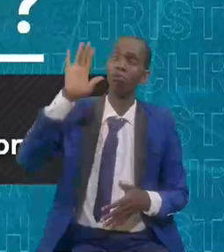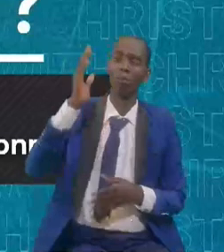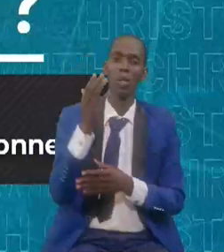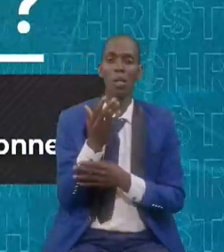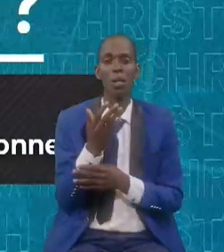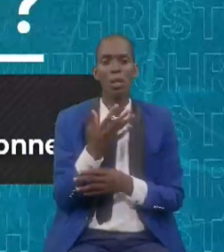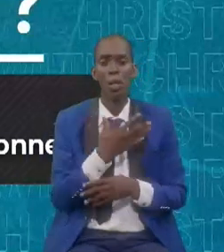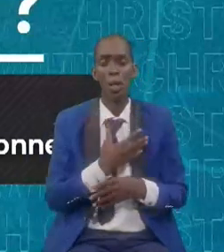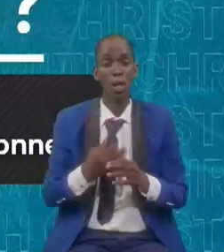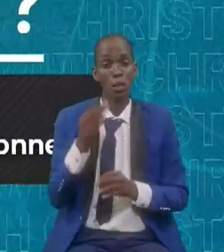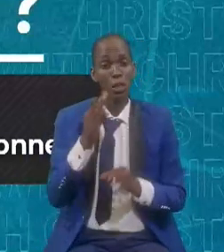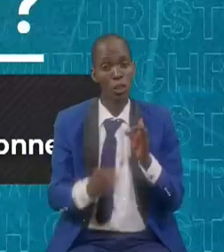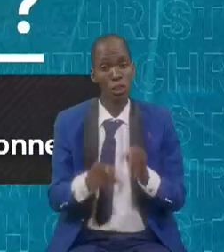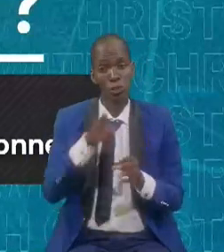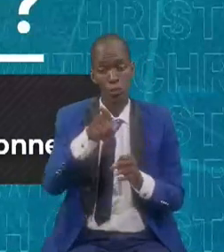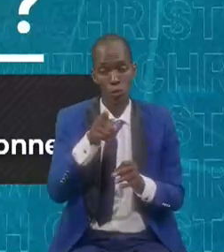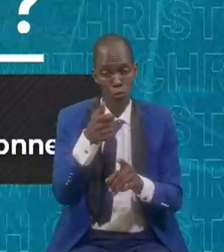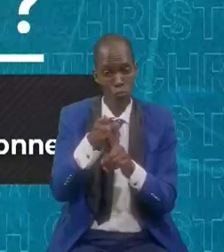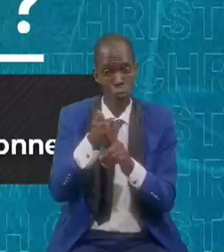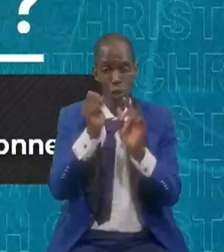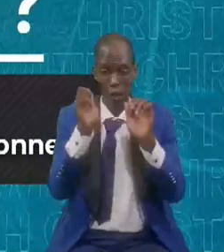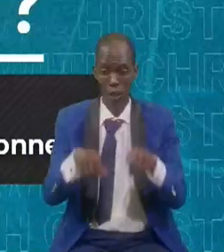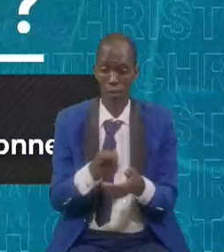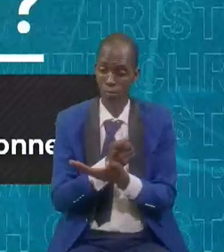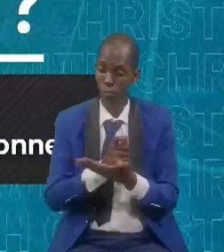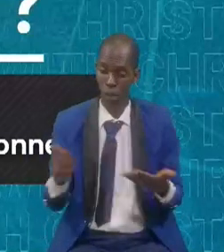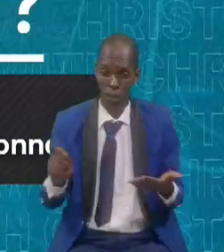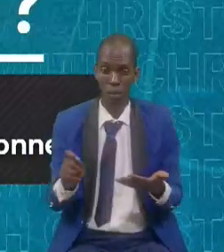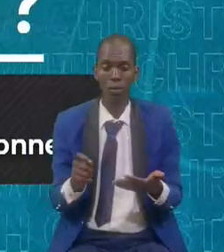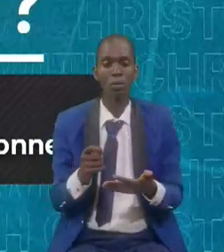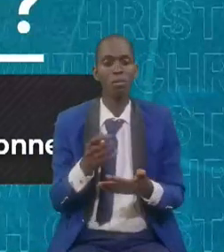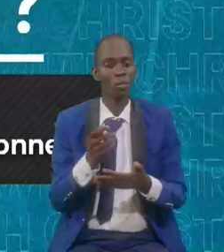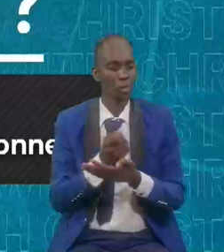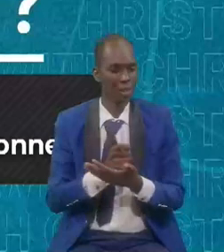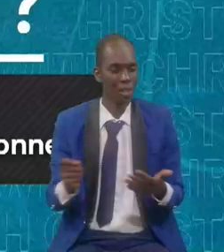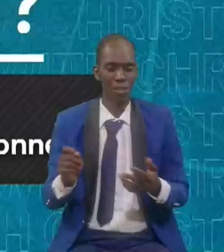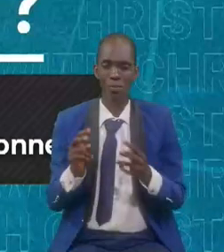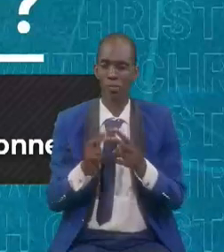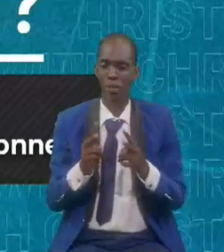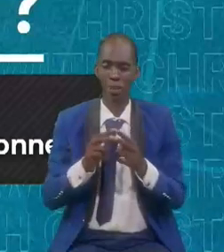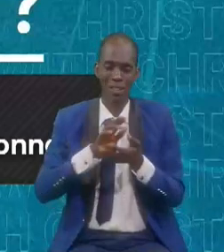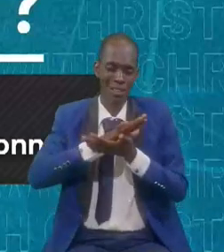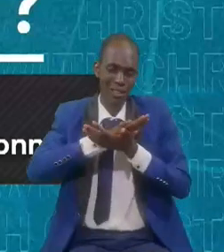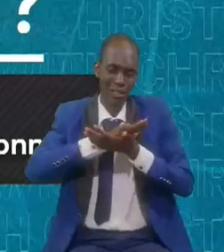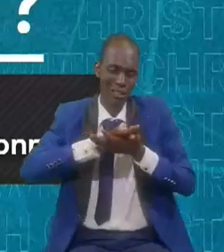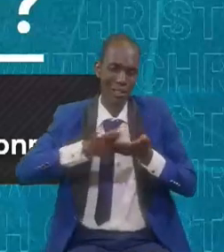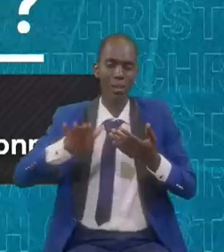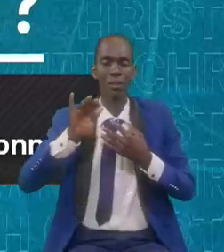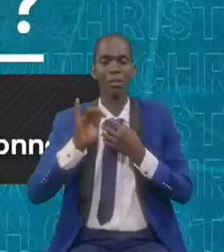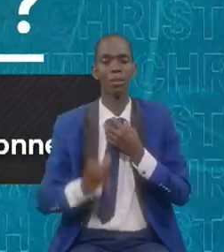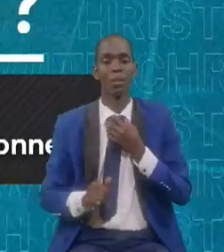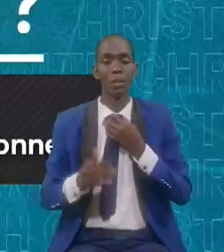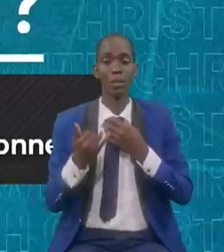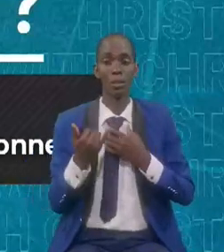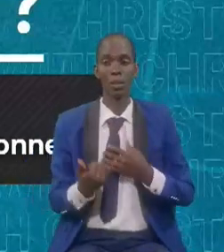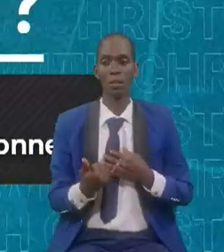Vous qui avez levé la main, là vous nous écoutez, si vous n'avez pas encore reçu de fiche de décision, levez la main